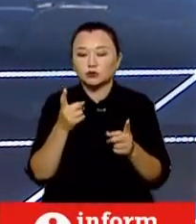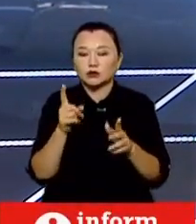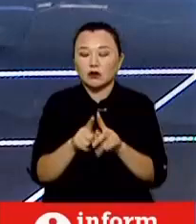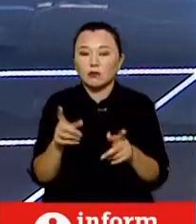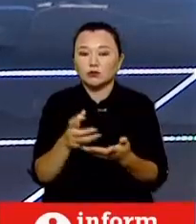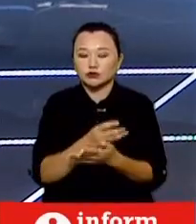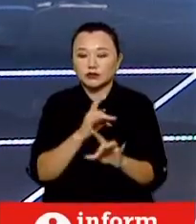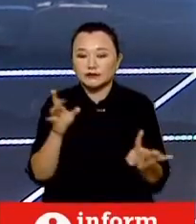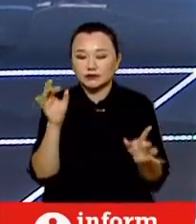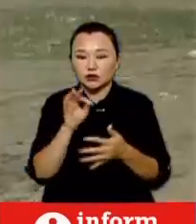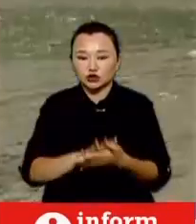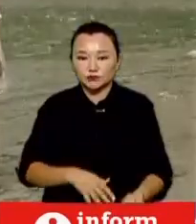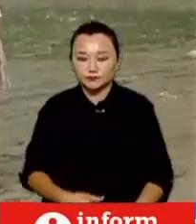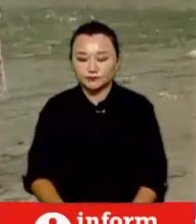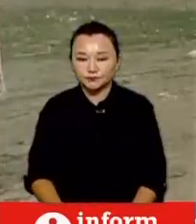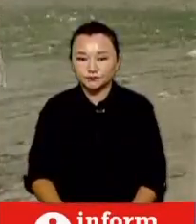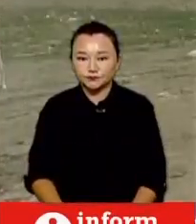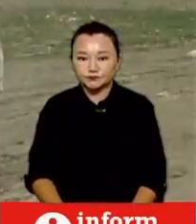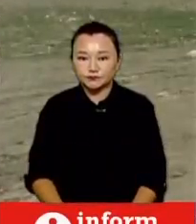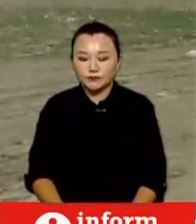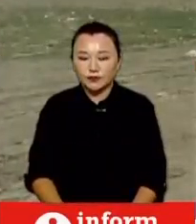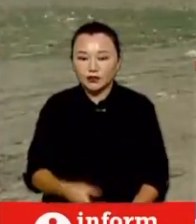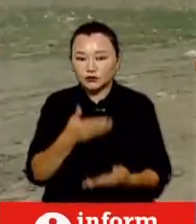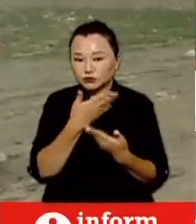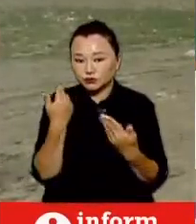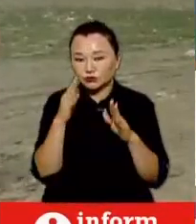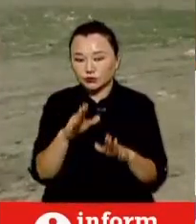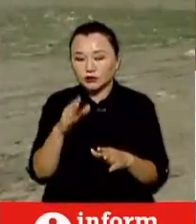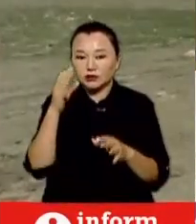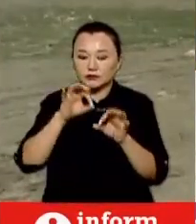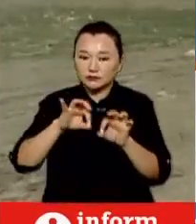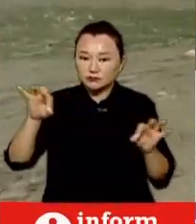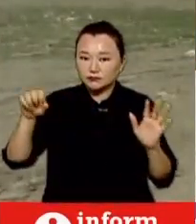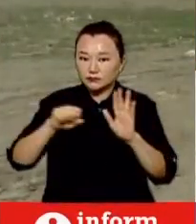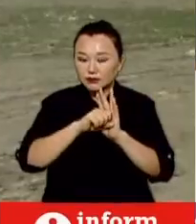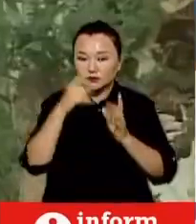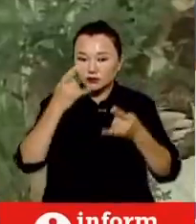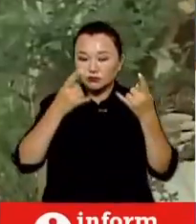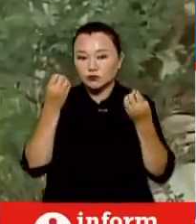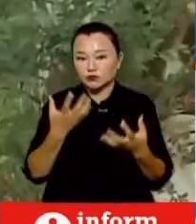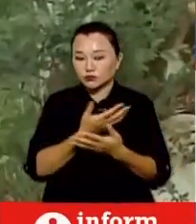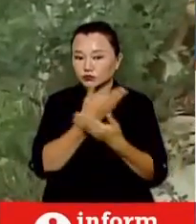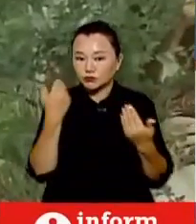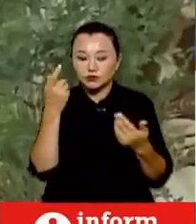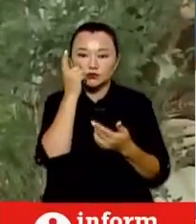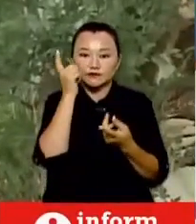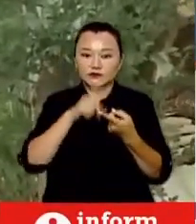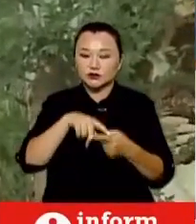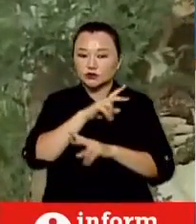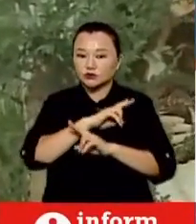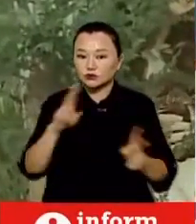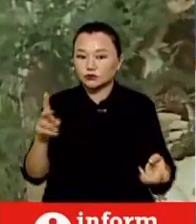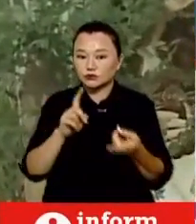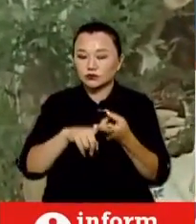выясняла Людмила Батюшкина. Нет не только кабельного, но и простого телевидения. Не ловит ни одна сотовая сеть, жалуются